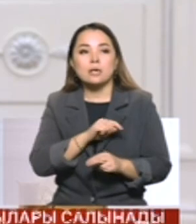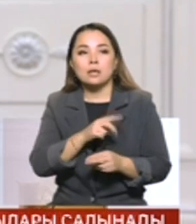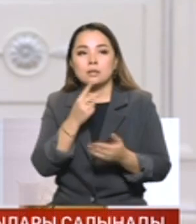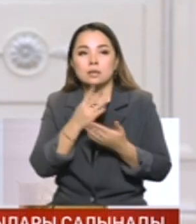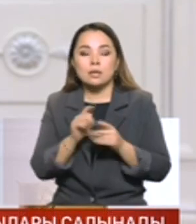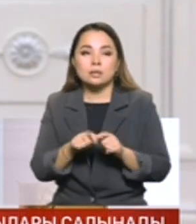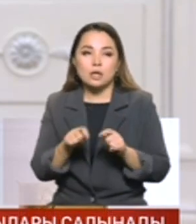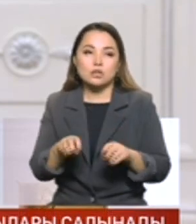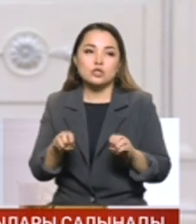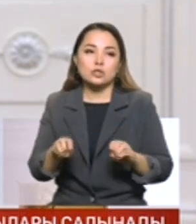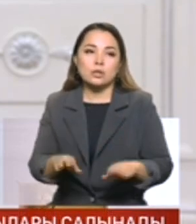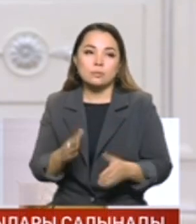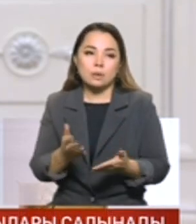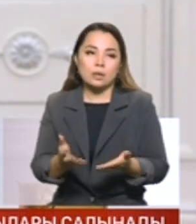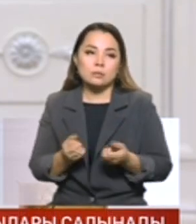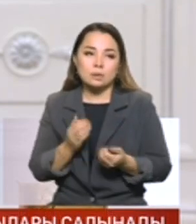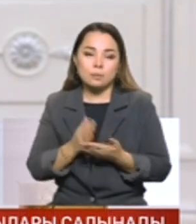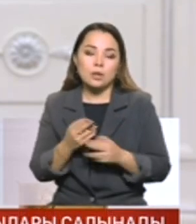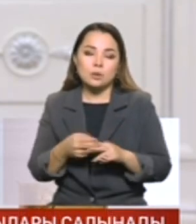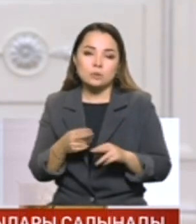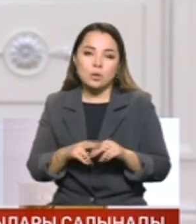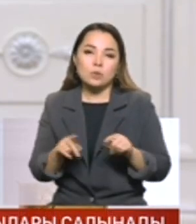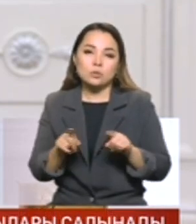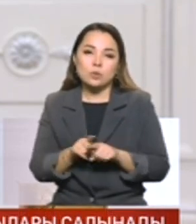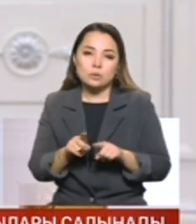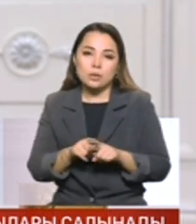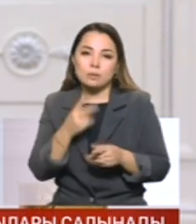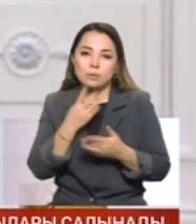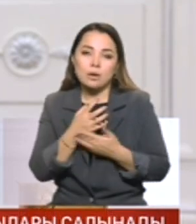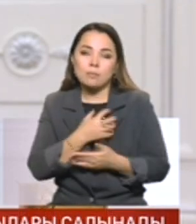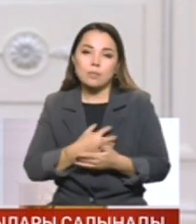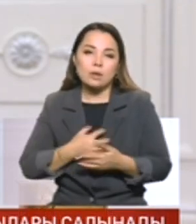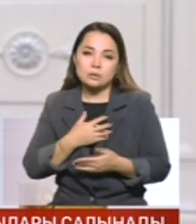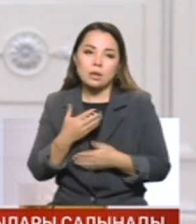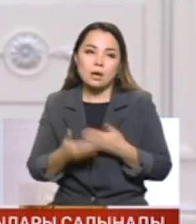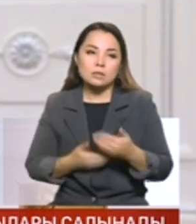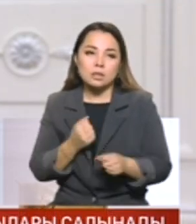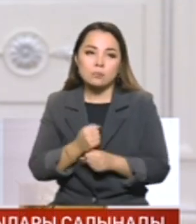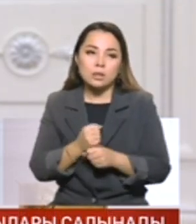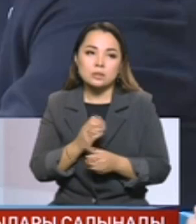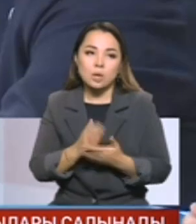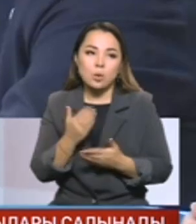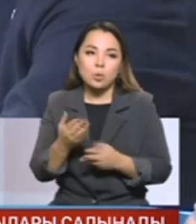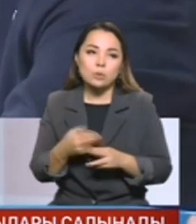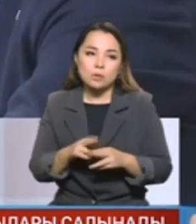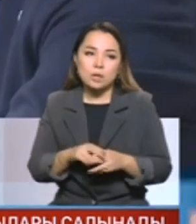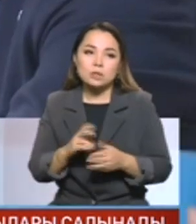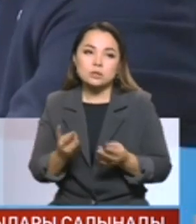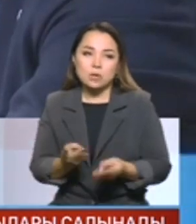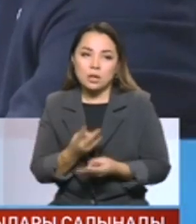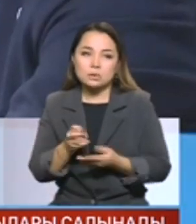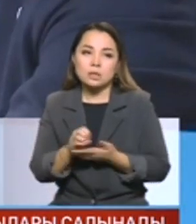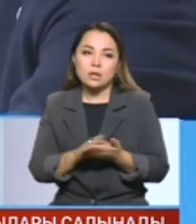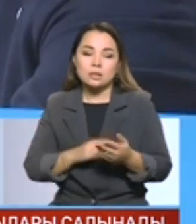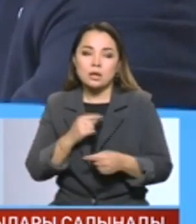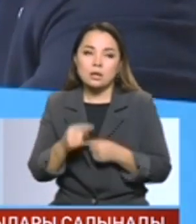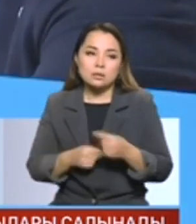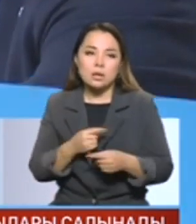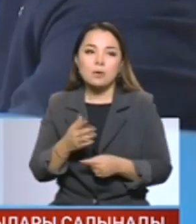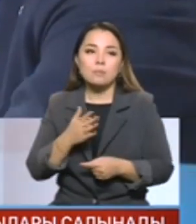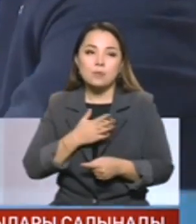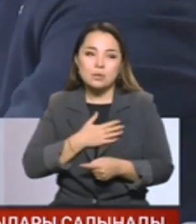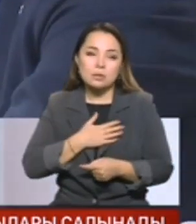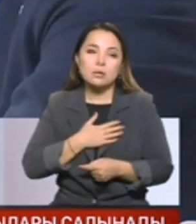туралы шешім қабылдадық. Осы уақыт аралығында біз маңызды қадамдар жасадық. Ол әлі жалғасады. Ата жұрттан маған